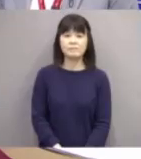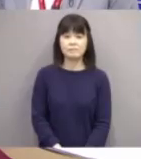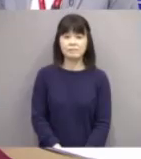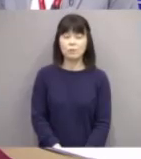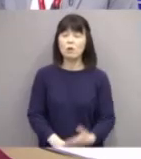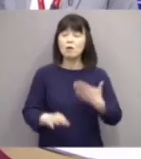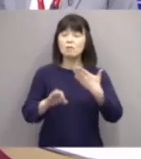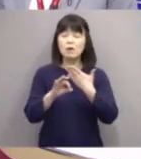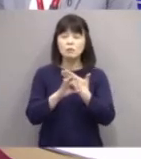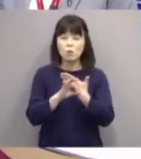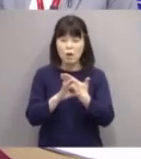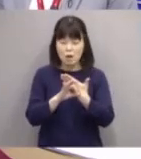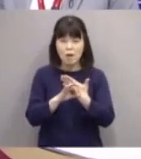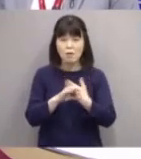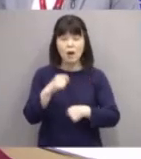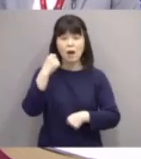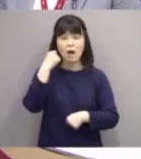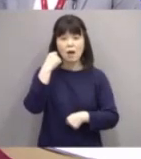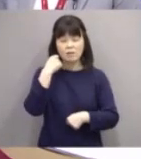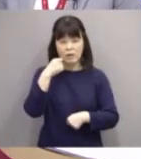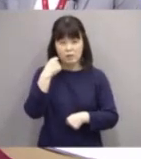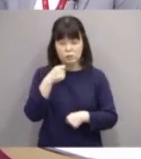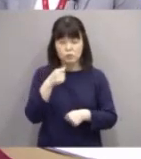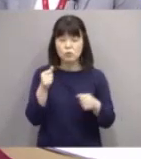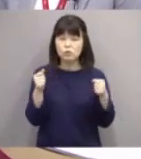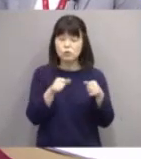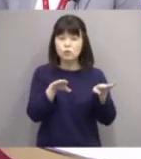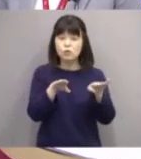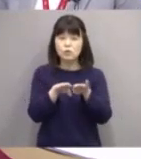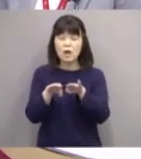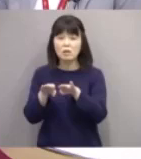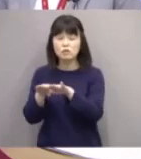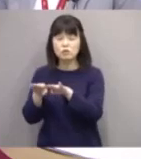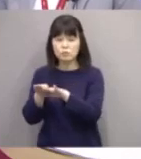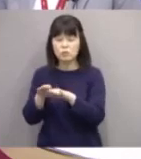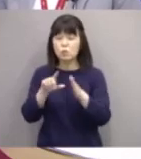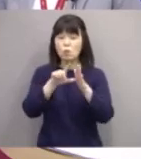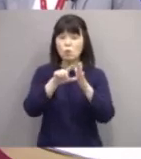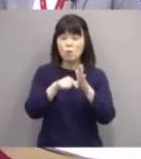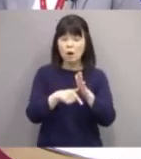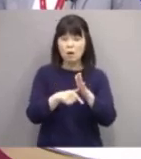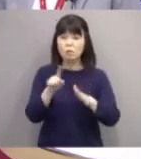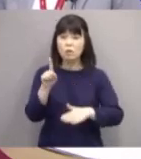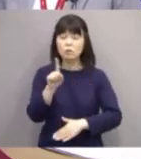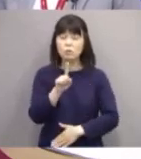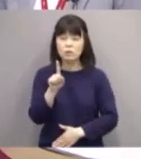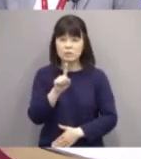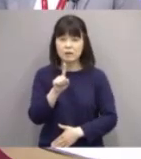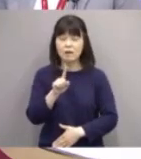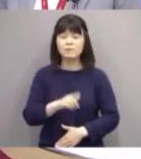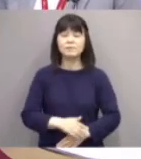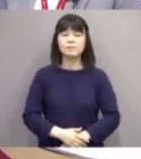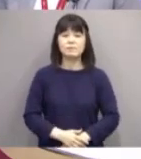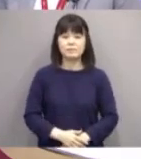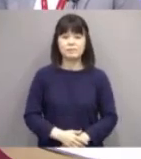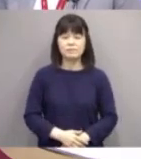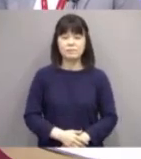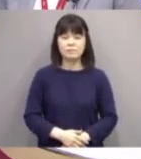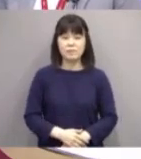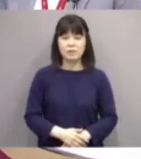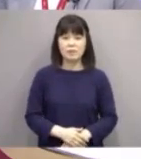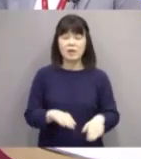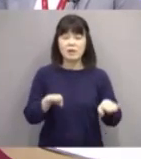例えば夏休みや冬休みといった長期のお休みの時はどうなりますか。 はい、夏休み